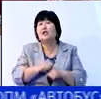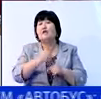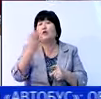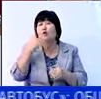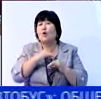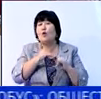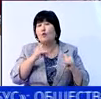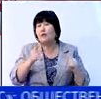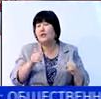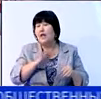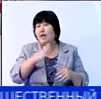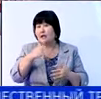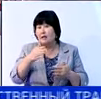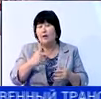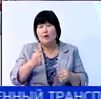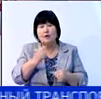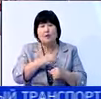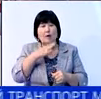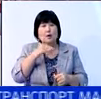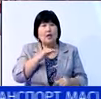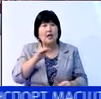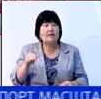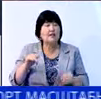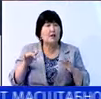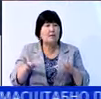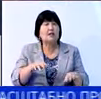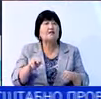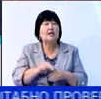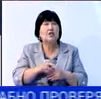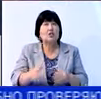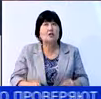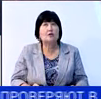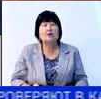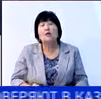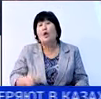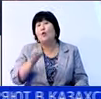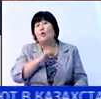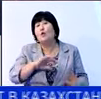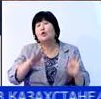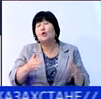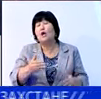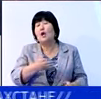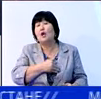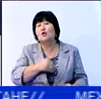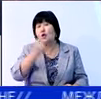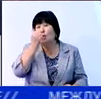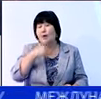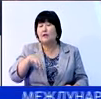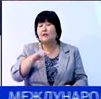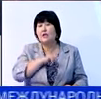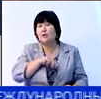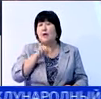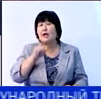лечении лепры. На сегодня ими разработано немало эффективных методов лечения. Пользуясь случаем, хочу поблагодарить всех работников